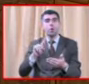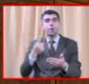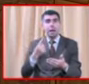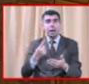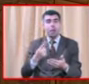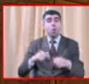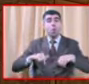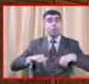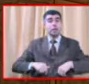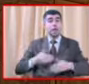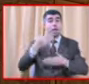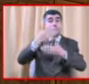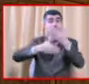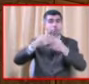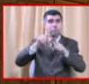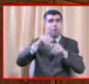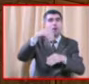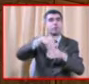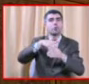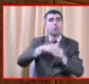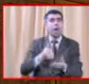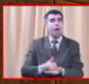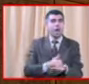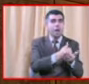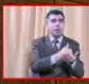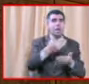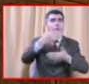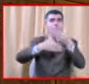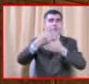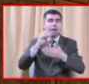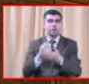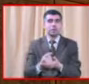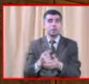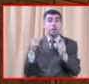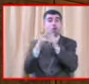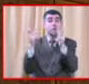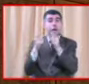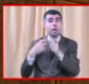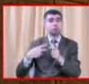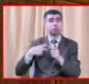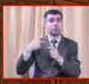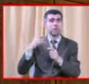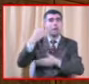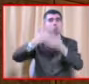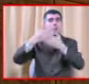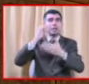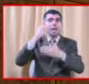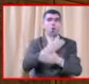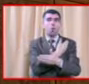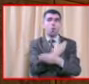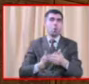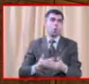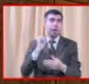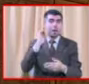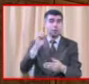ديال وزارة السكنة عبر صندوق تضامن للسكن. العمران هي اللي مكلفة بإعداد الملفات التقنية